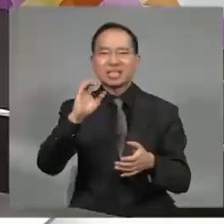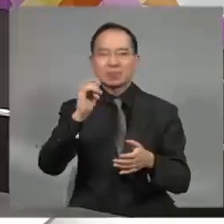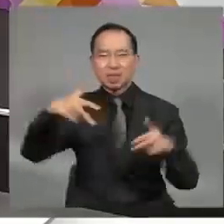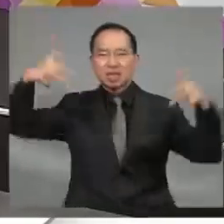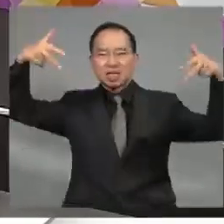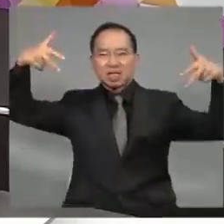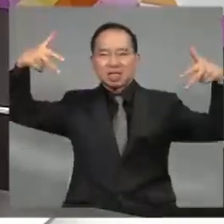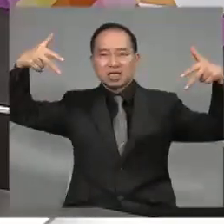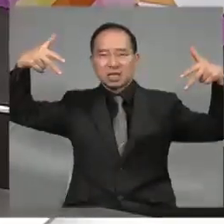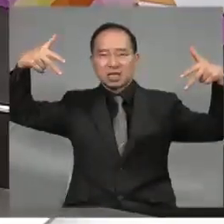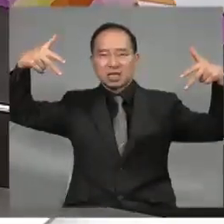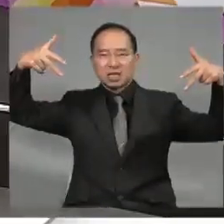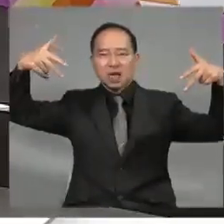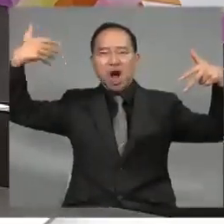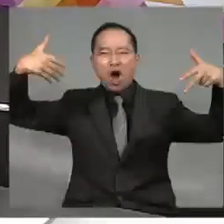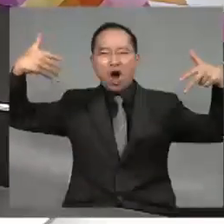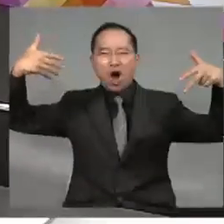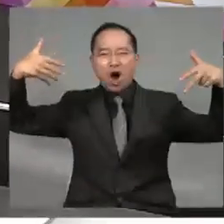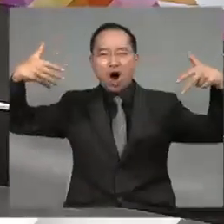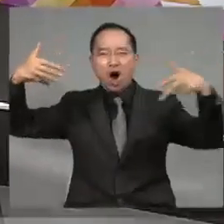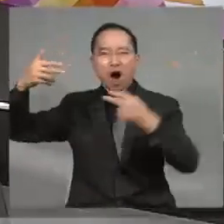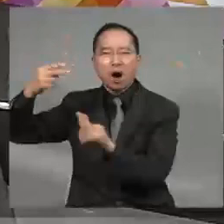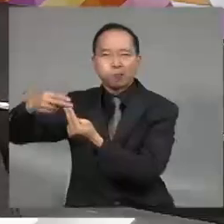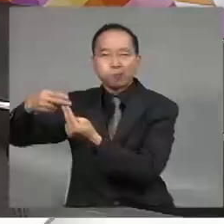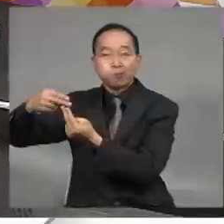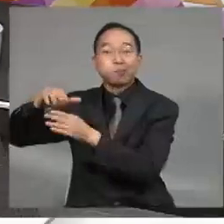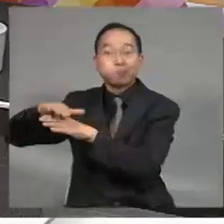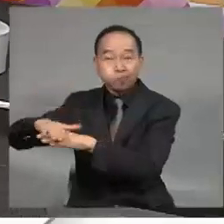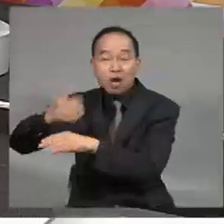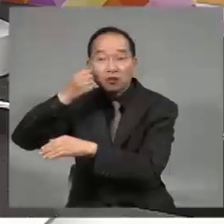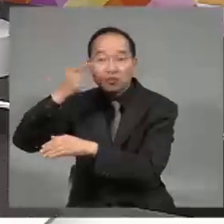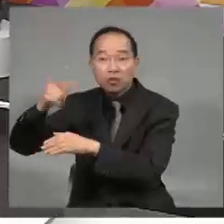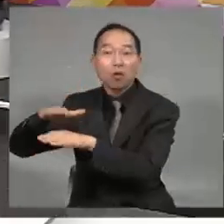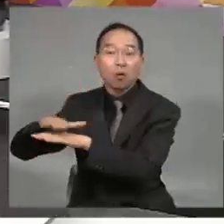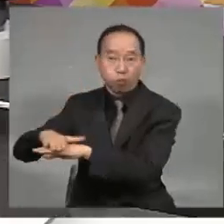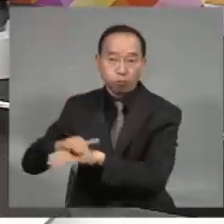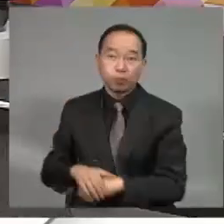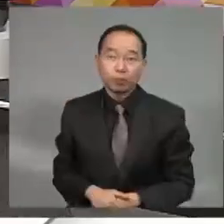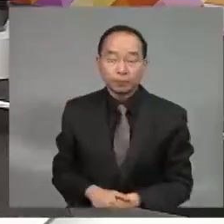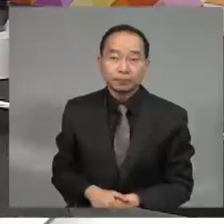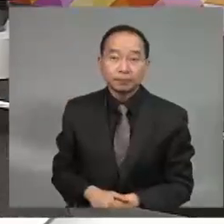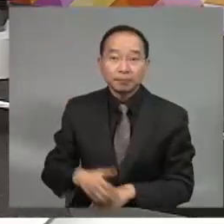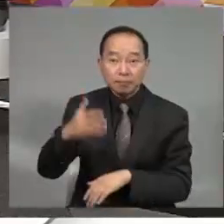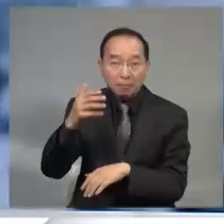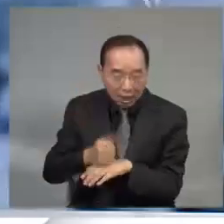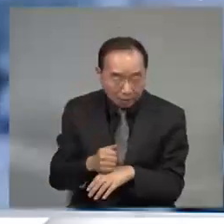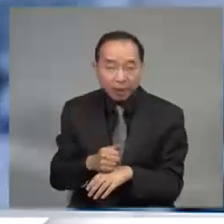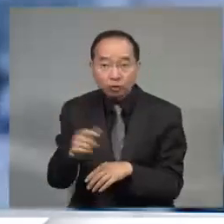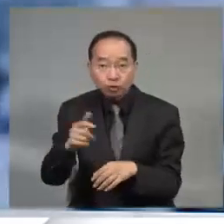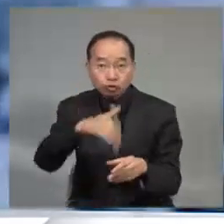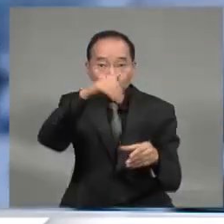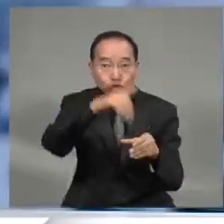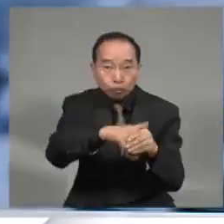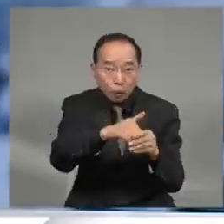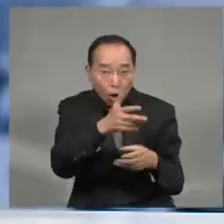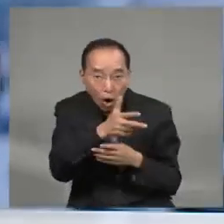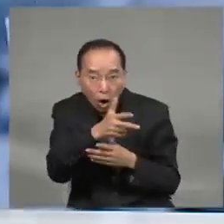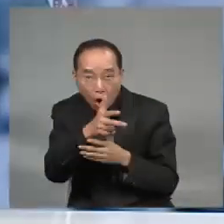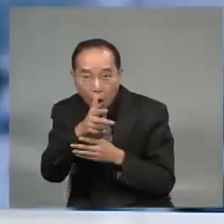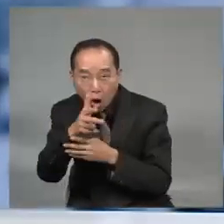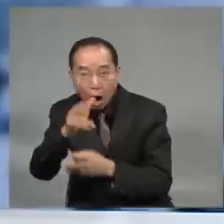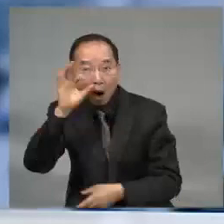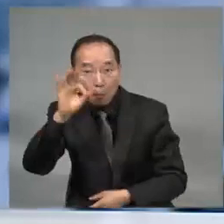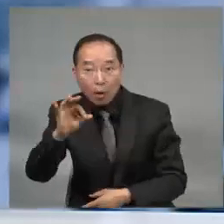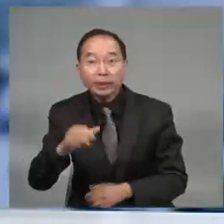영상은 선거일 후 6개월까지 보관하도록 하게 되었습니다. 또 이제 마지막으로 곧 현장 중계를 통해서 투표함 이송하는 것도 보시게 될